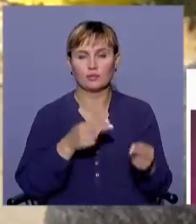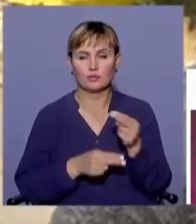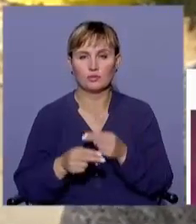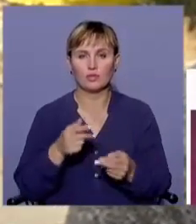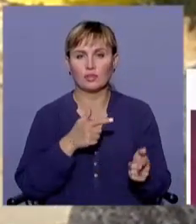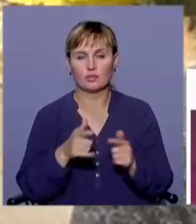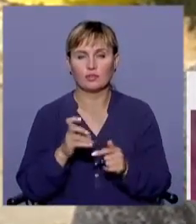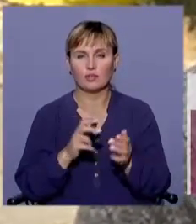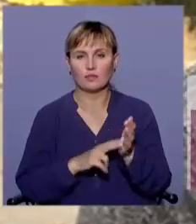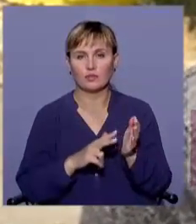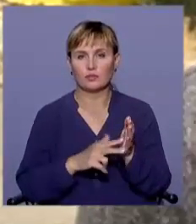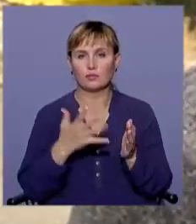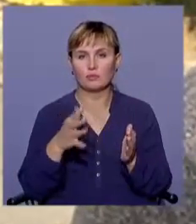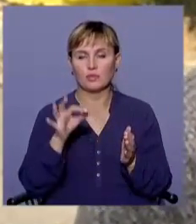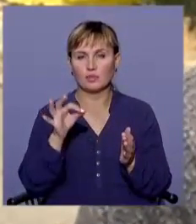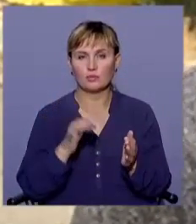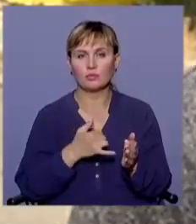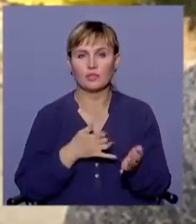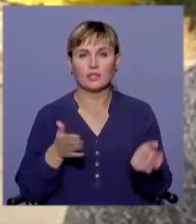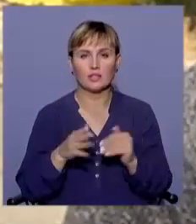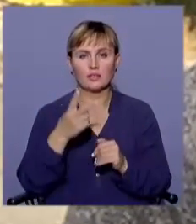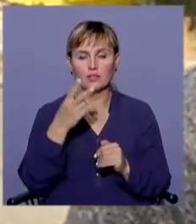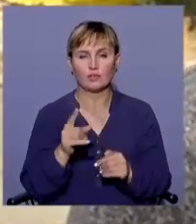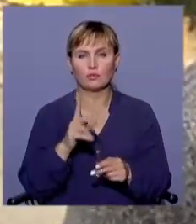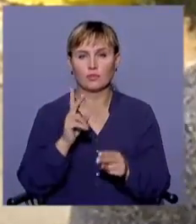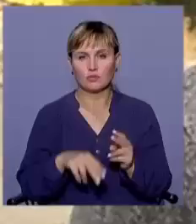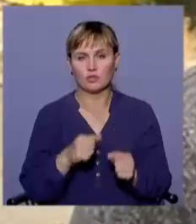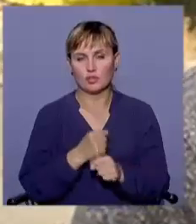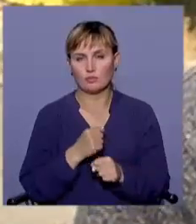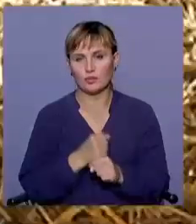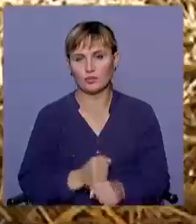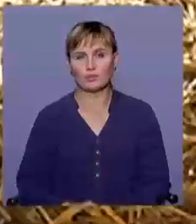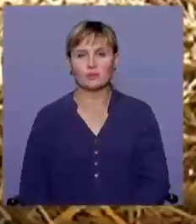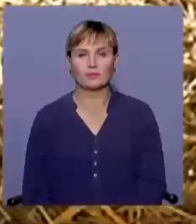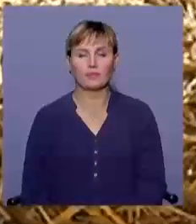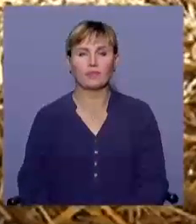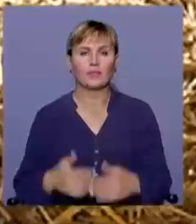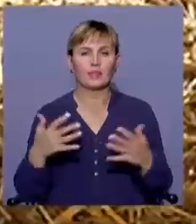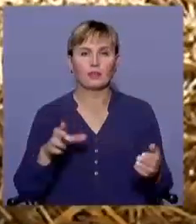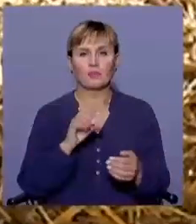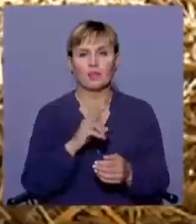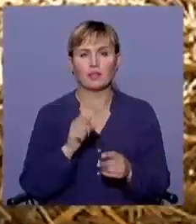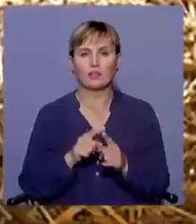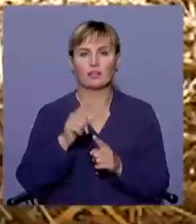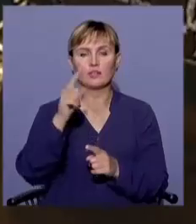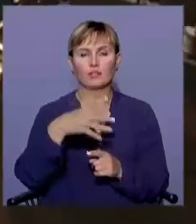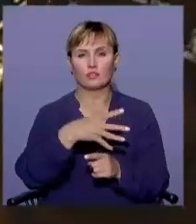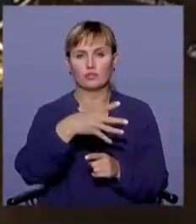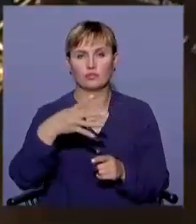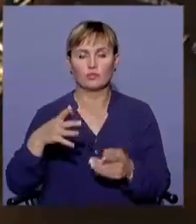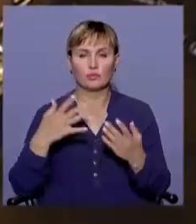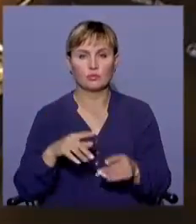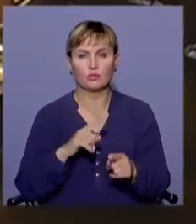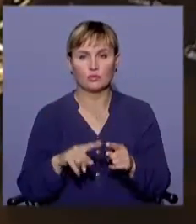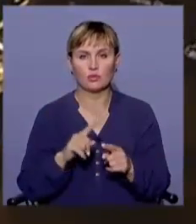на 85%. У нас осталось 2 дня, чтобы завершить работу. Огромная белка высотой с 4-этажный дом уже на